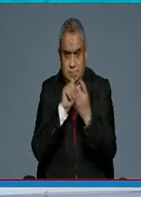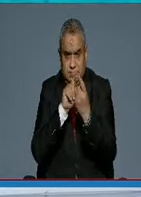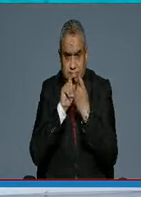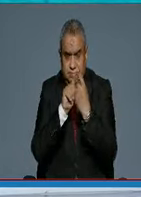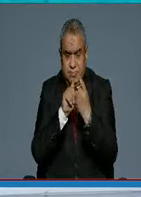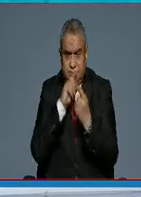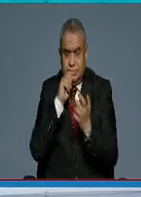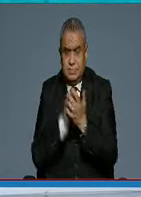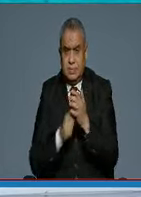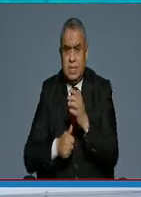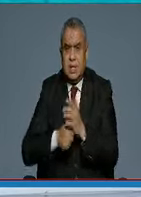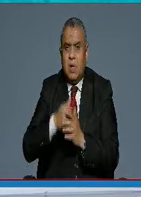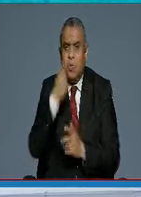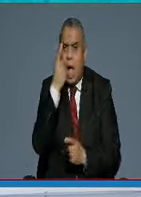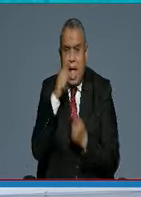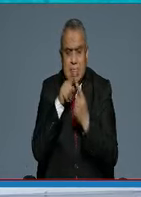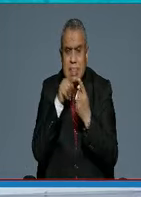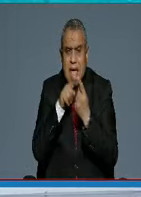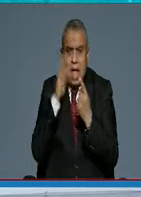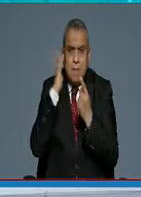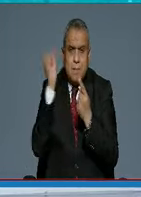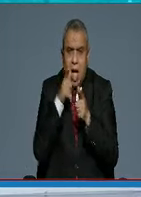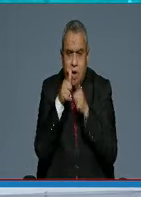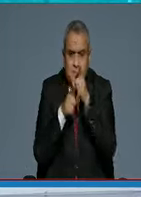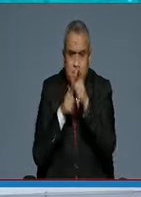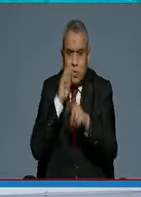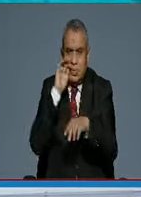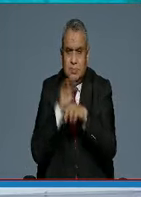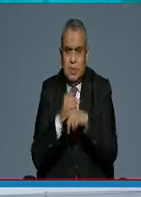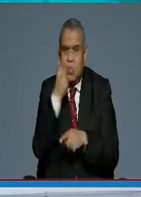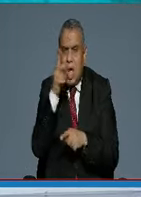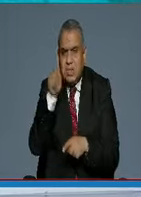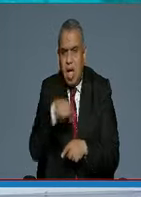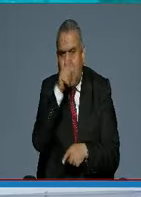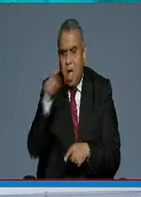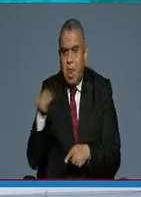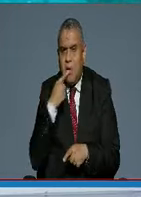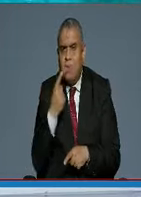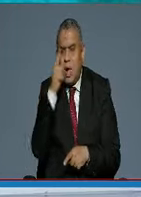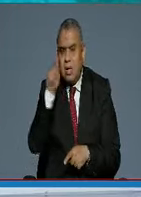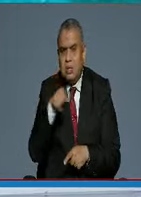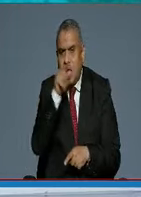في لقطه واحده ما كانتش حلوه لقطه